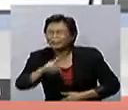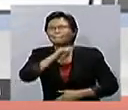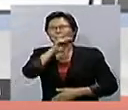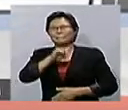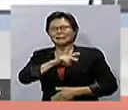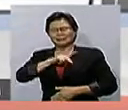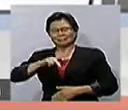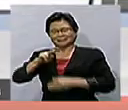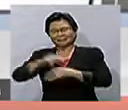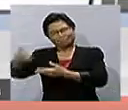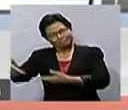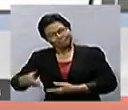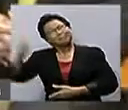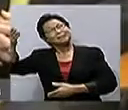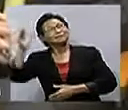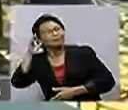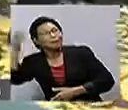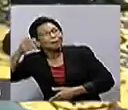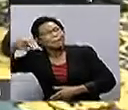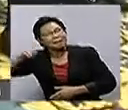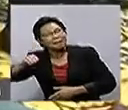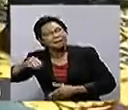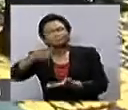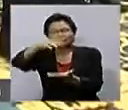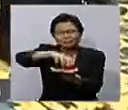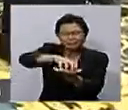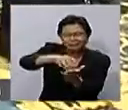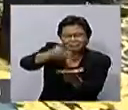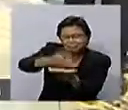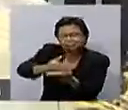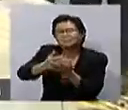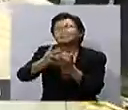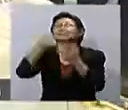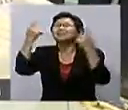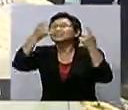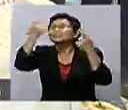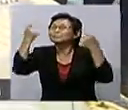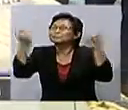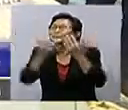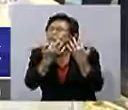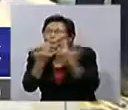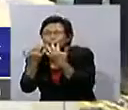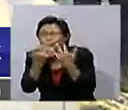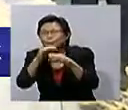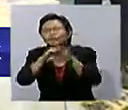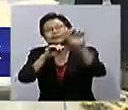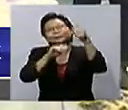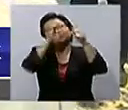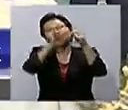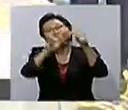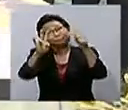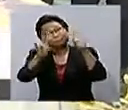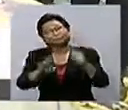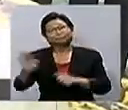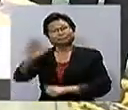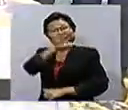Negeri. Selain mendengar taklimat, Perdana Menteri turut memotong kek sempena sambutan hari lahir beliau pada 10 Julai lepas. Beliau